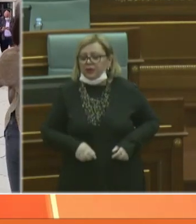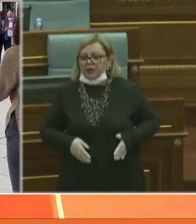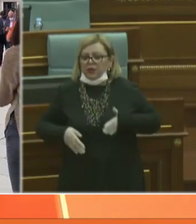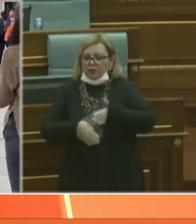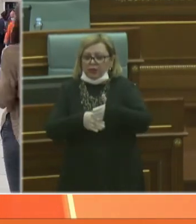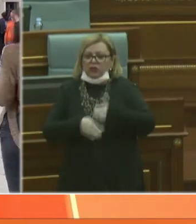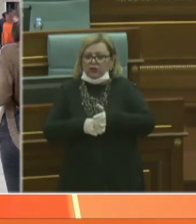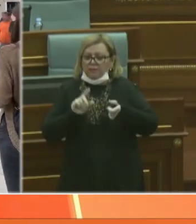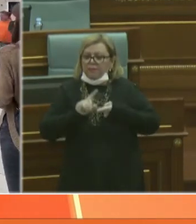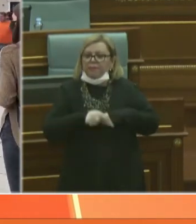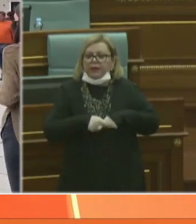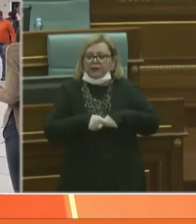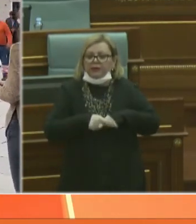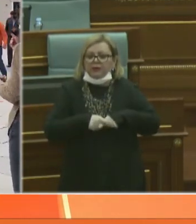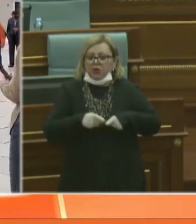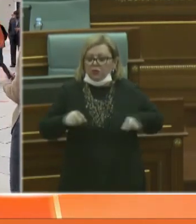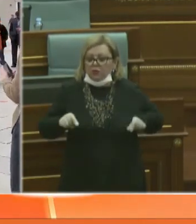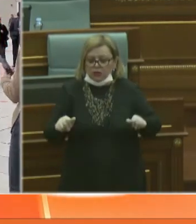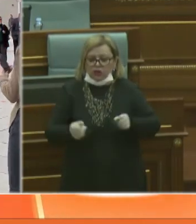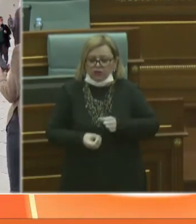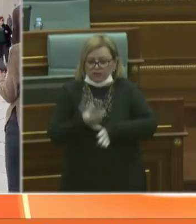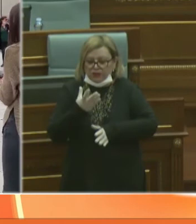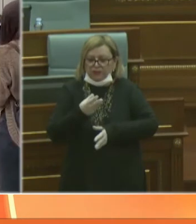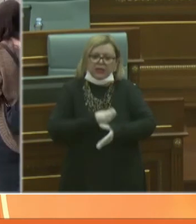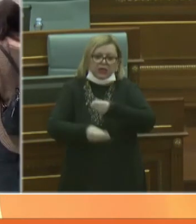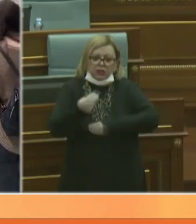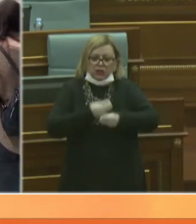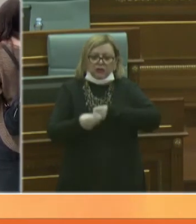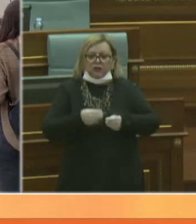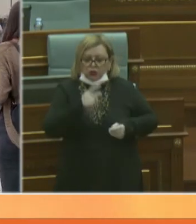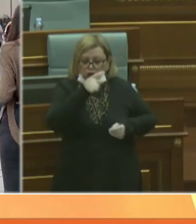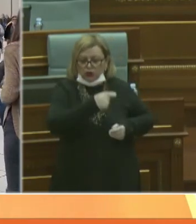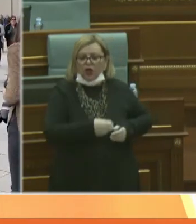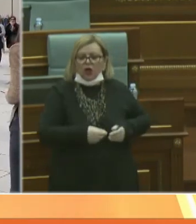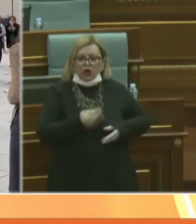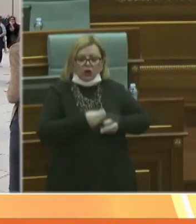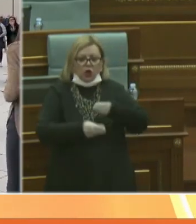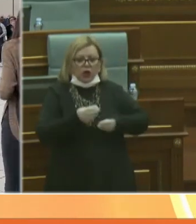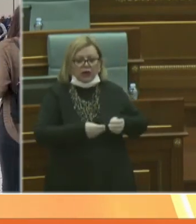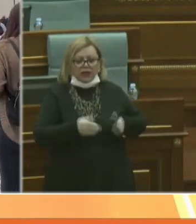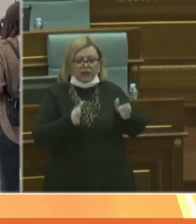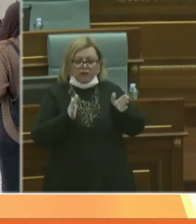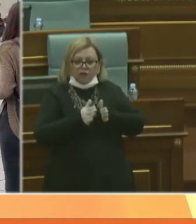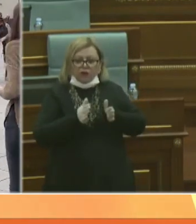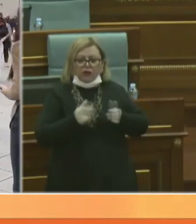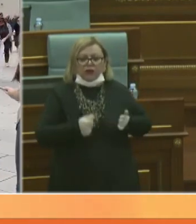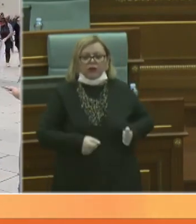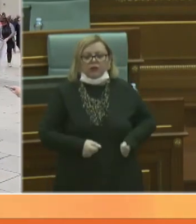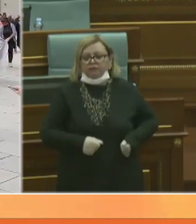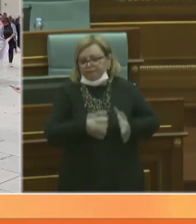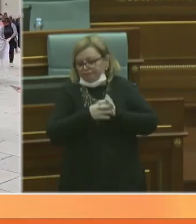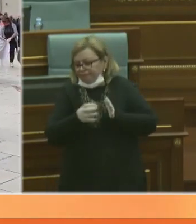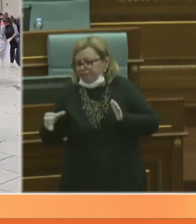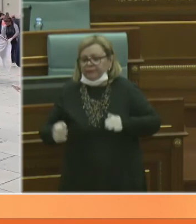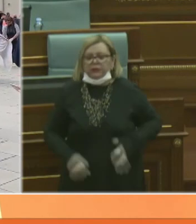shitjet produkteve bujqësore, zhvillimin e tregjeve lokale, subvencionim normave të interesit për kredit bujqësore e kështu me